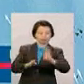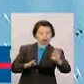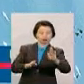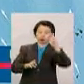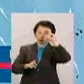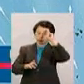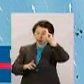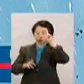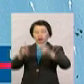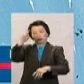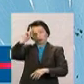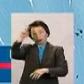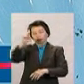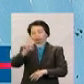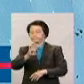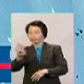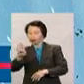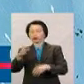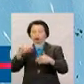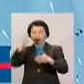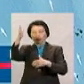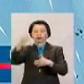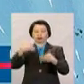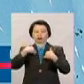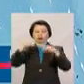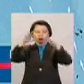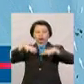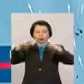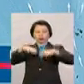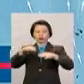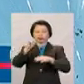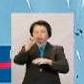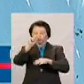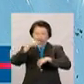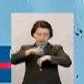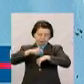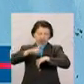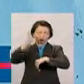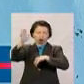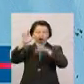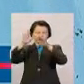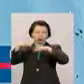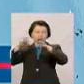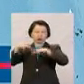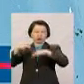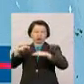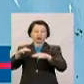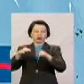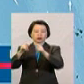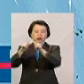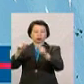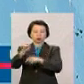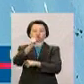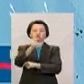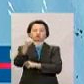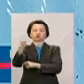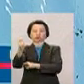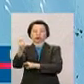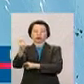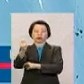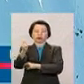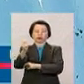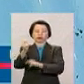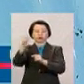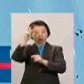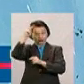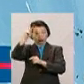Kelantan turut dijangkakan akan mengalami hujan dalam sedikit masa lagi, terutamanya jajahan Tumpat,